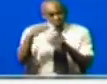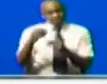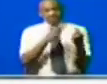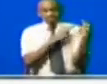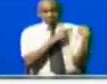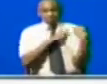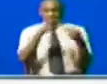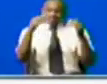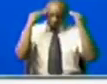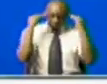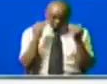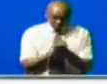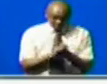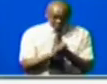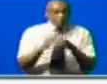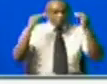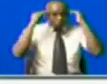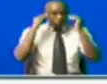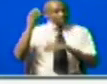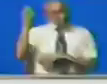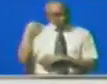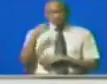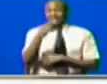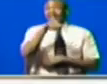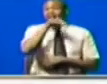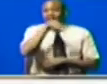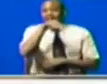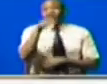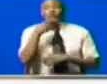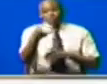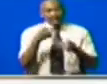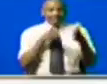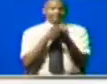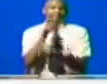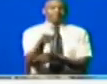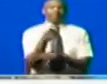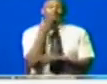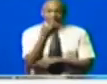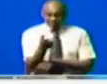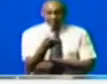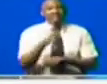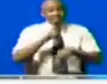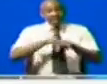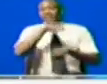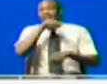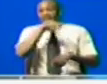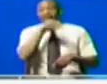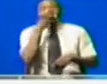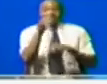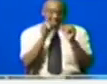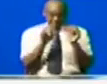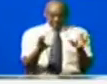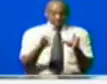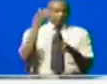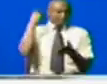of this court. Awali mahakama ilikuwa imemwamuru Raila Odinga kuyajibu mashtaka dhidi yake, na baada ya Raila kukosa kuyatoa majibu yake kufikia